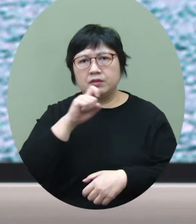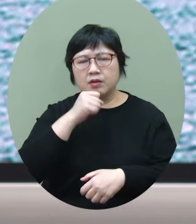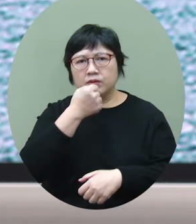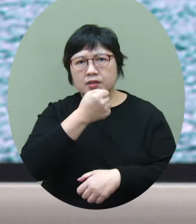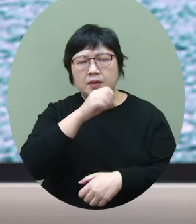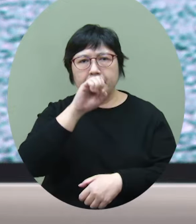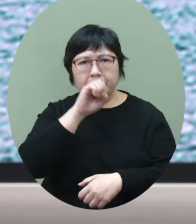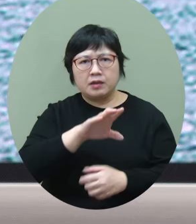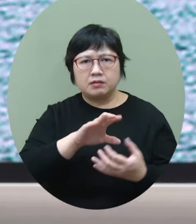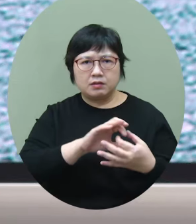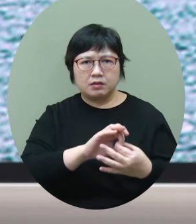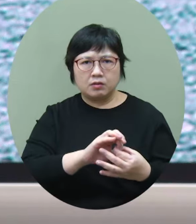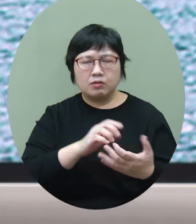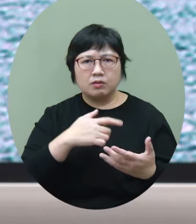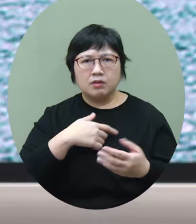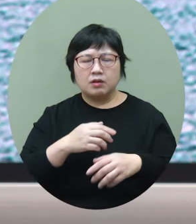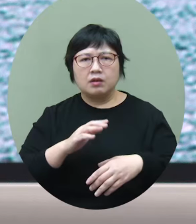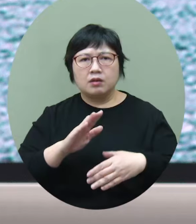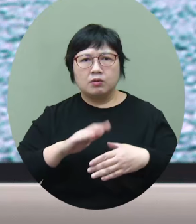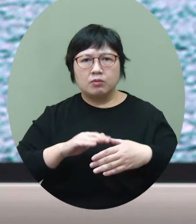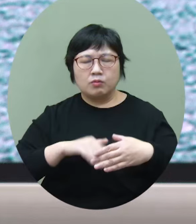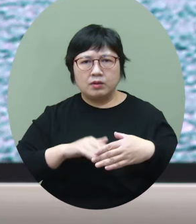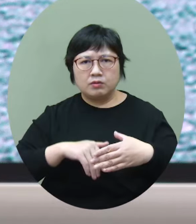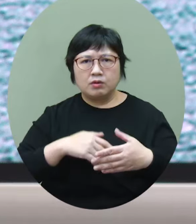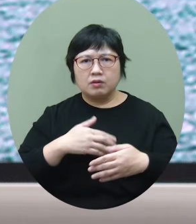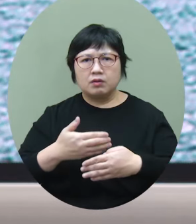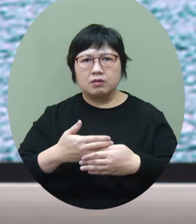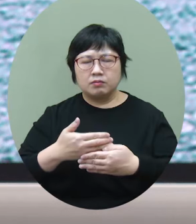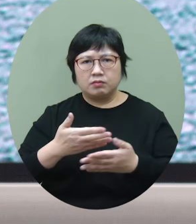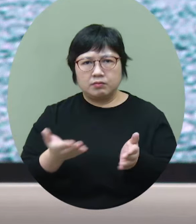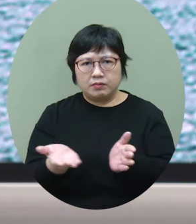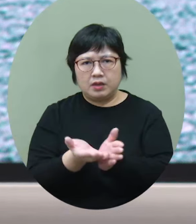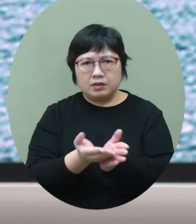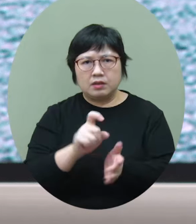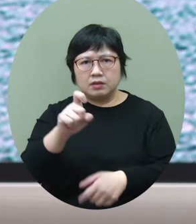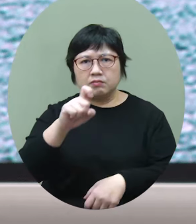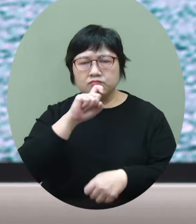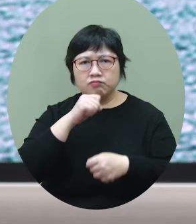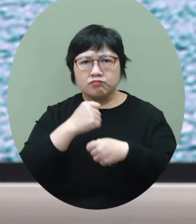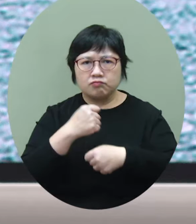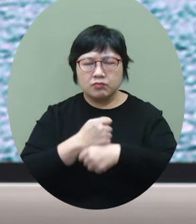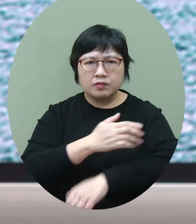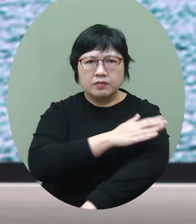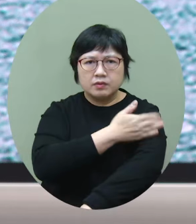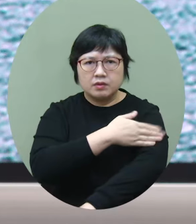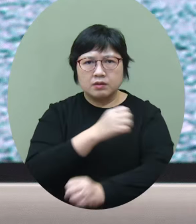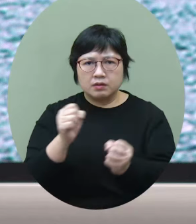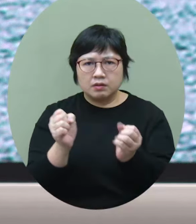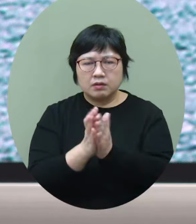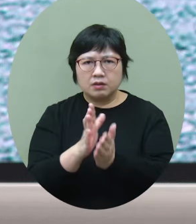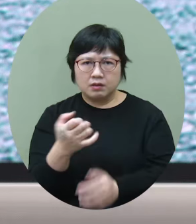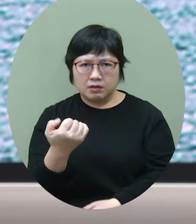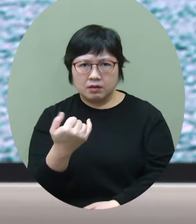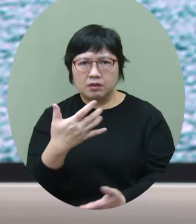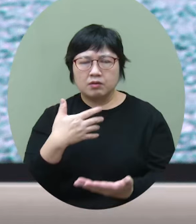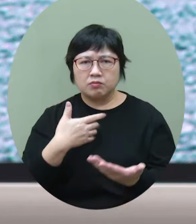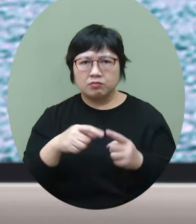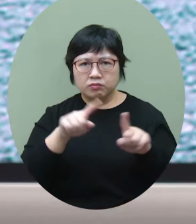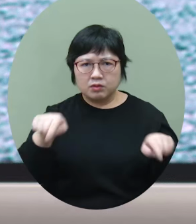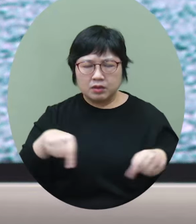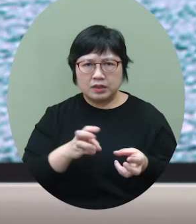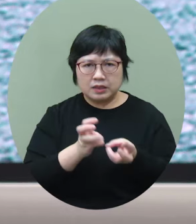話關於葵涌九號碼頭有啲工作人員是未受感染的，咁當時我手上的資料